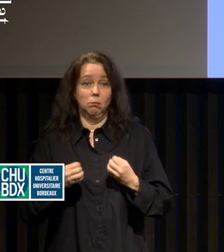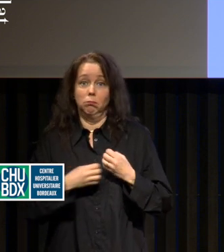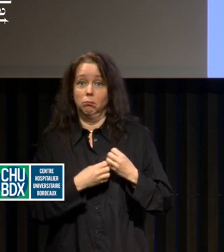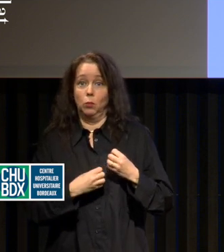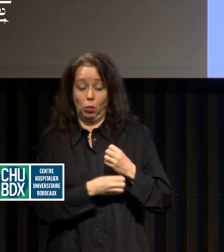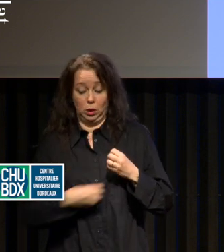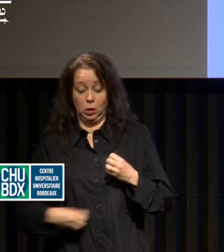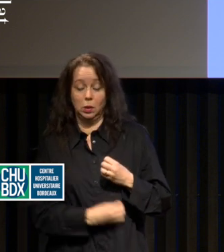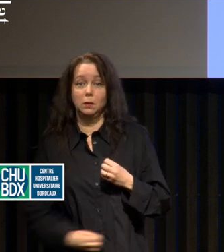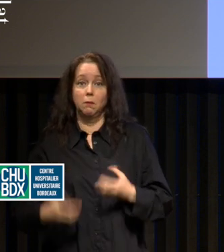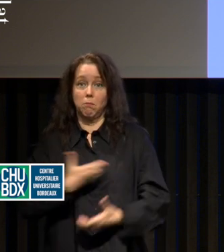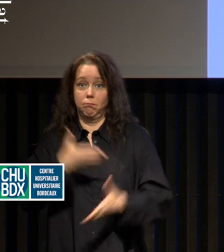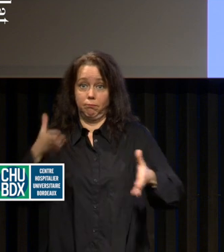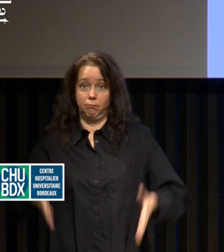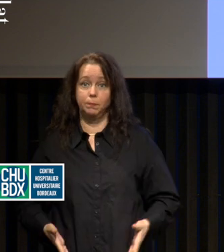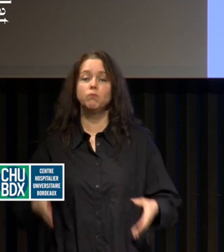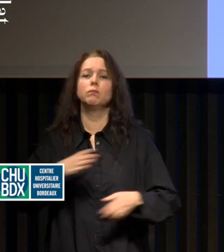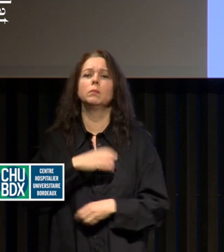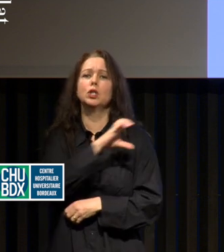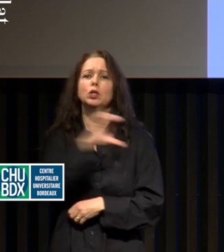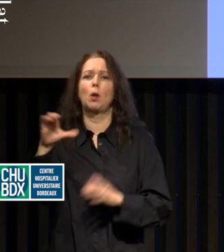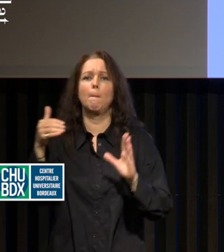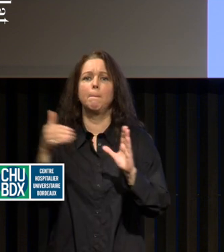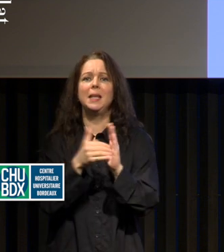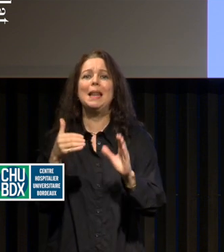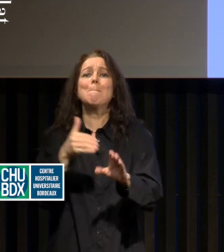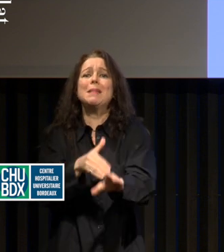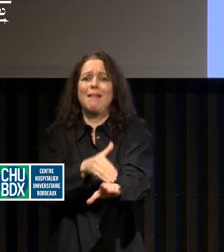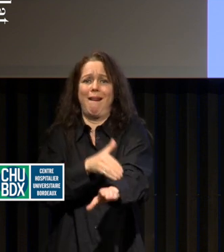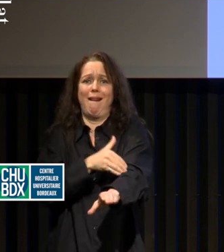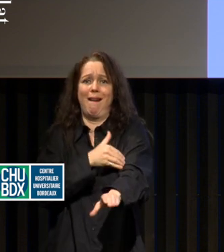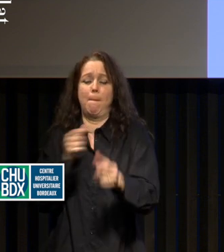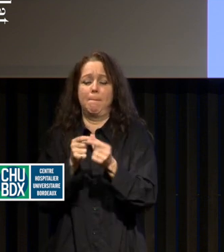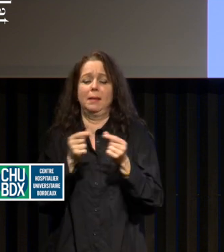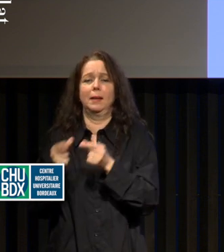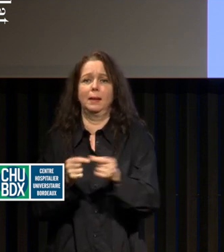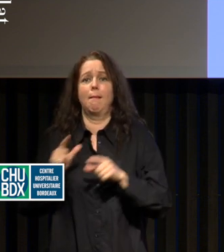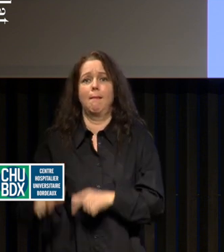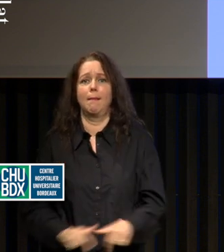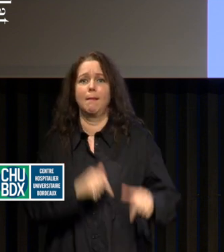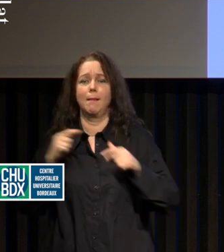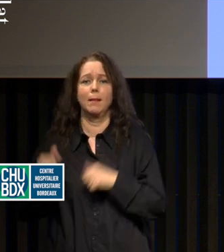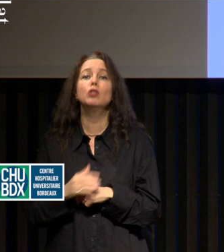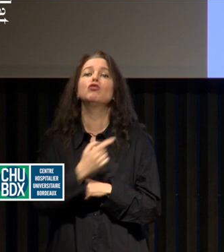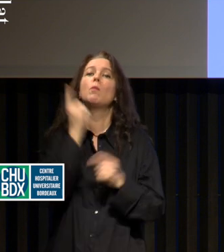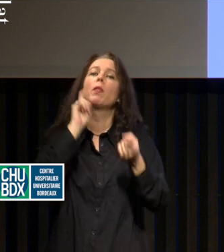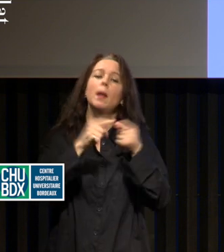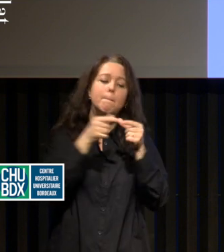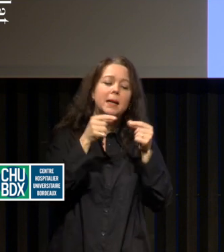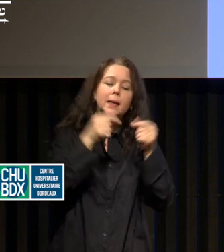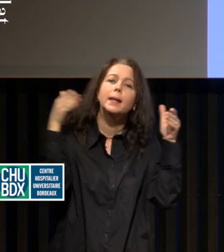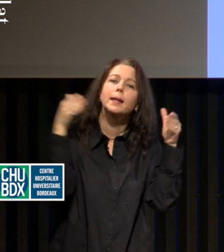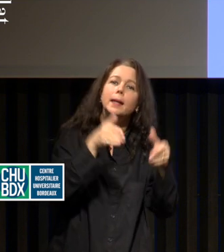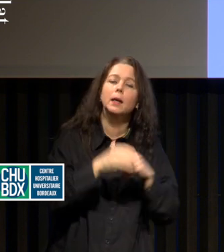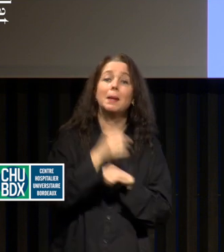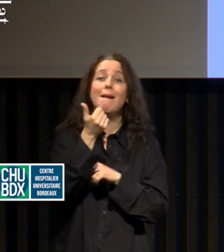dont je viens de vous décrire un peu les caractéristiques, il y a 100 000 milliards de bactéries. Et alors, si vous voulez, je ne parle que des bactéries pour l'instant, 1 gramme